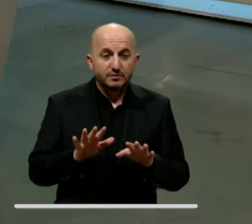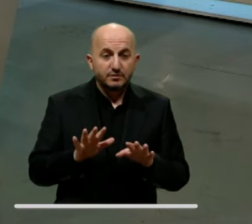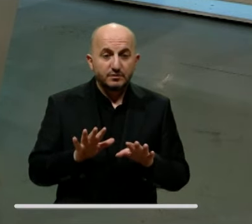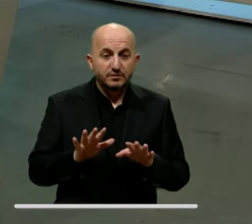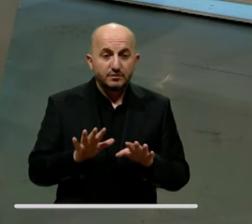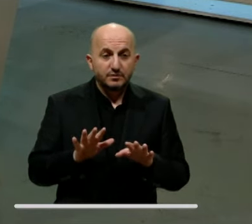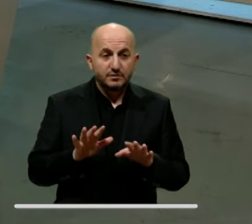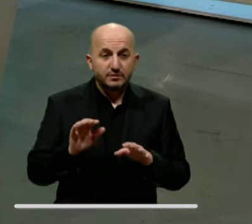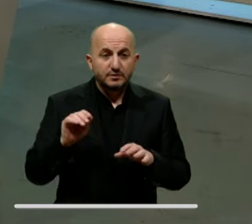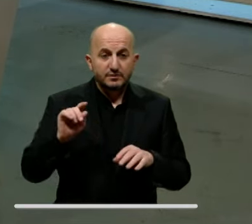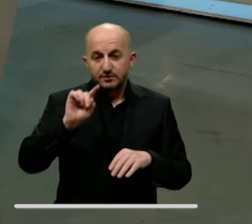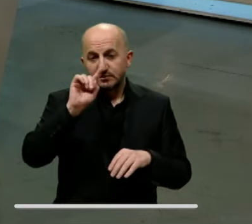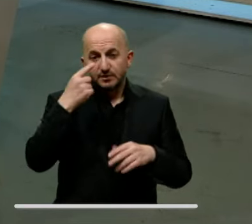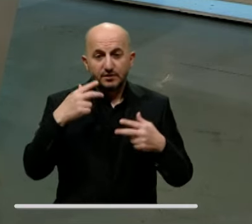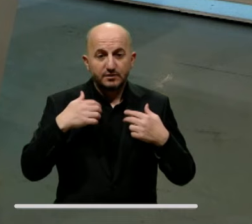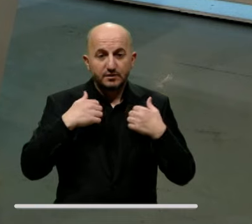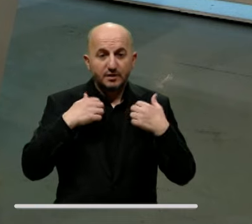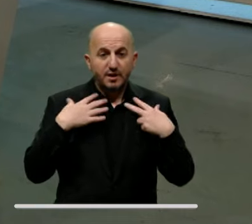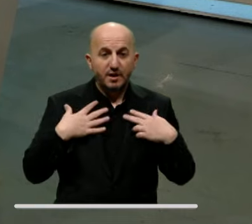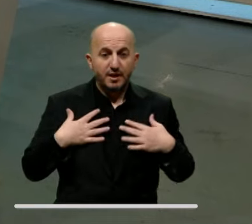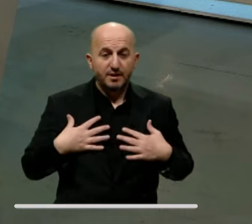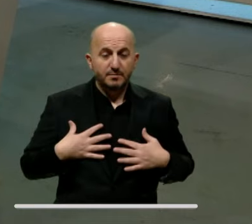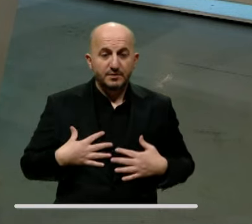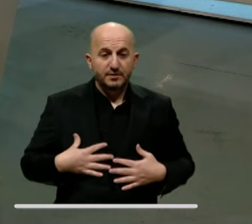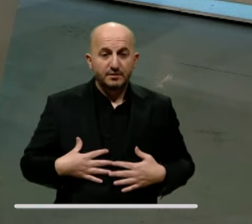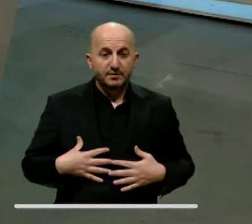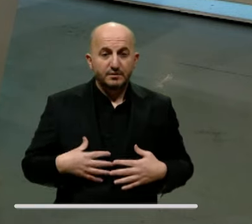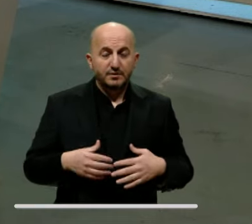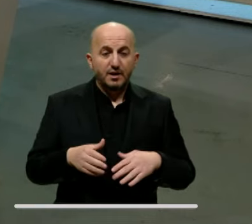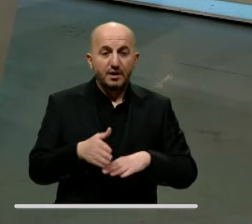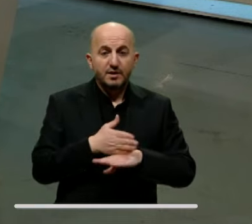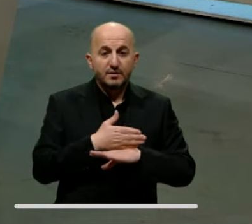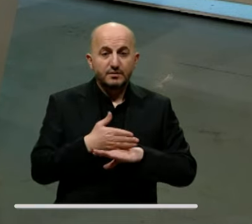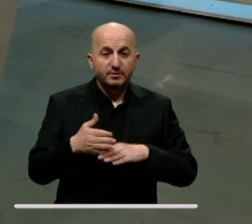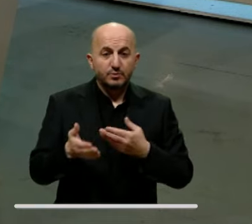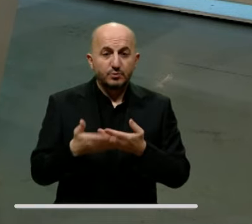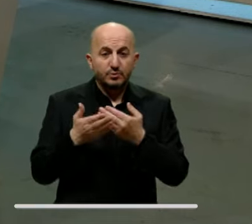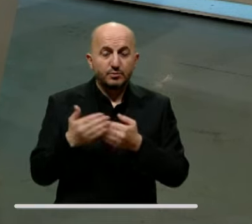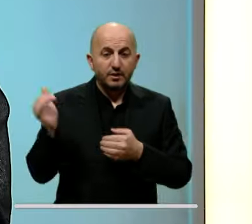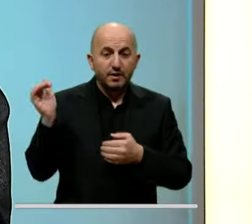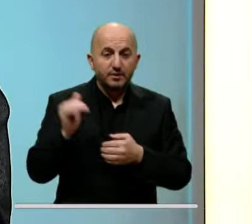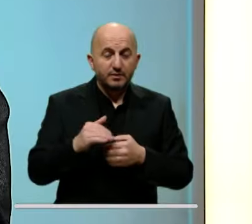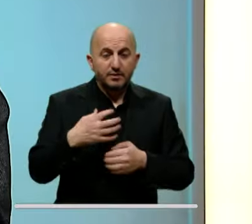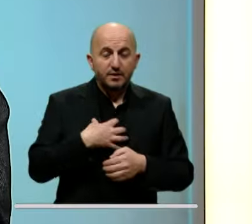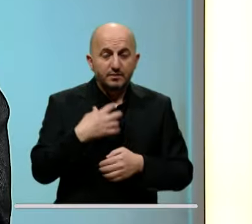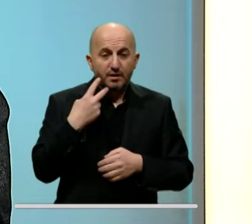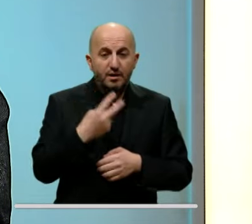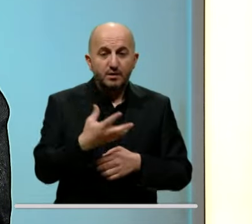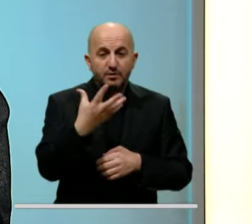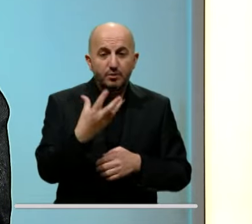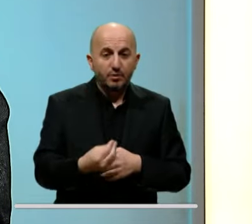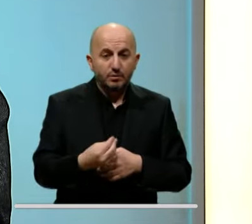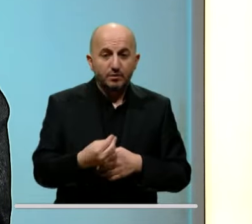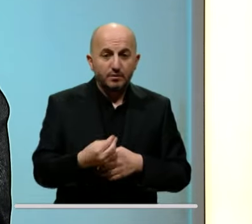ceketini aldığı tüm şahsi eşyalarını düğünde getirdiği eşyaları kendisine ait olan ve